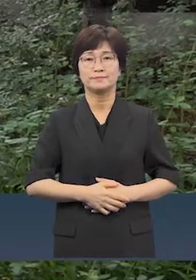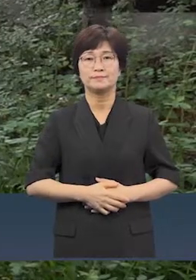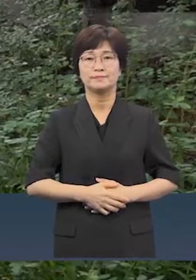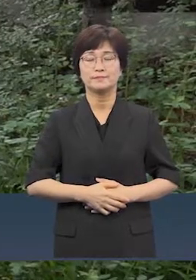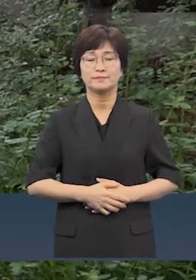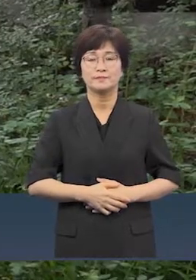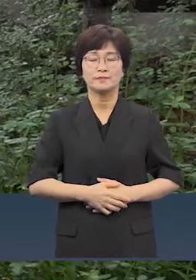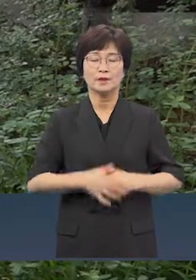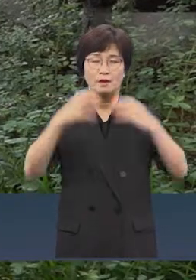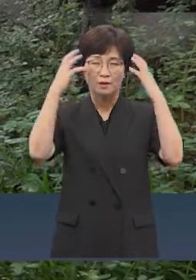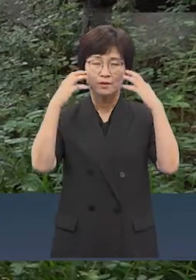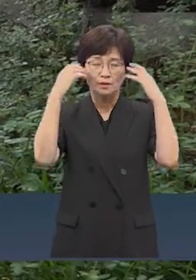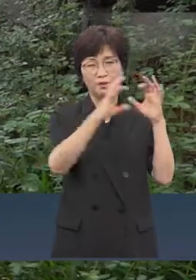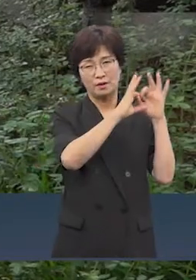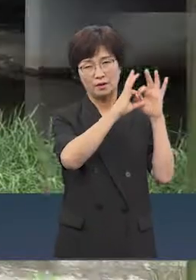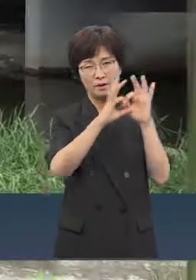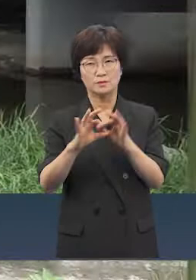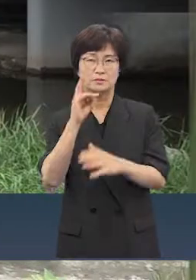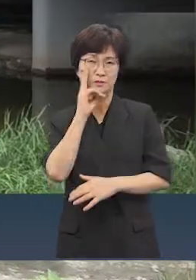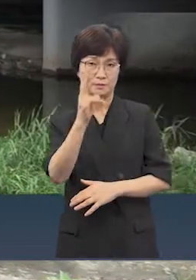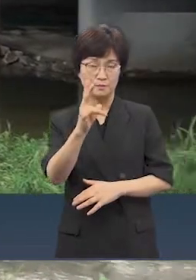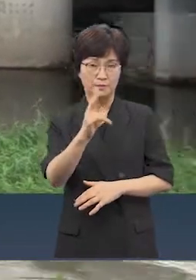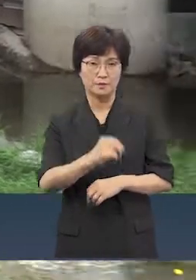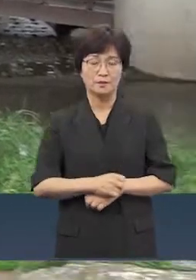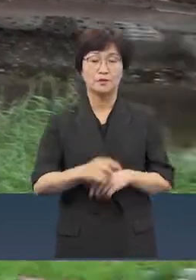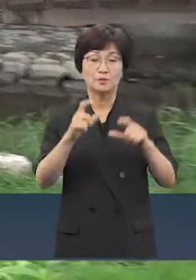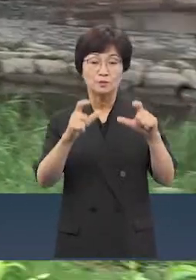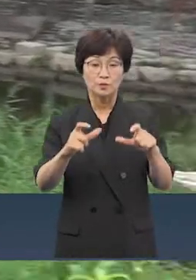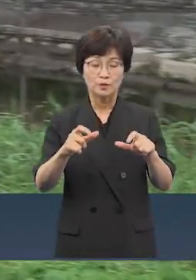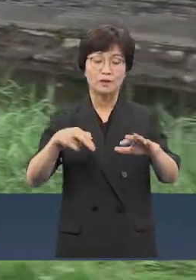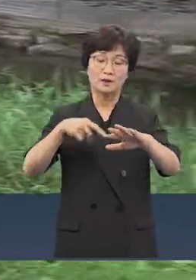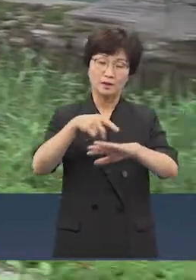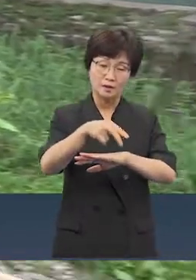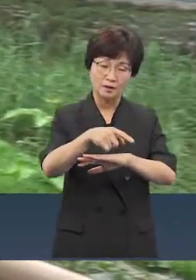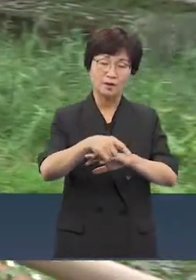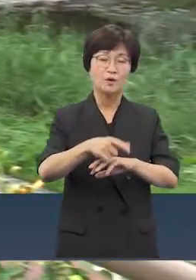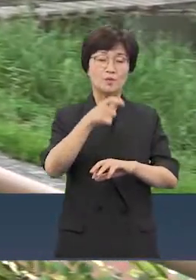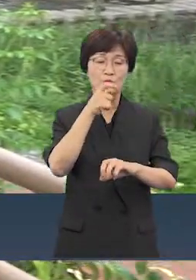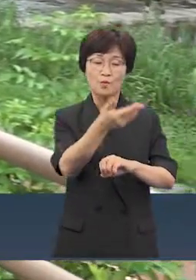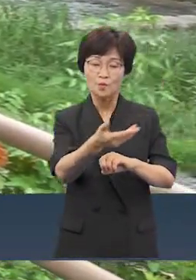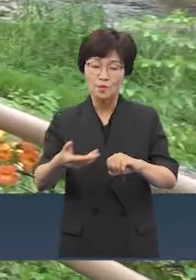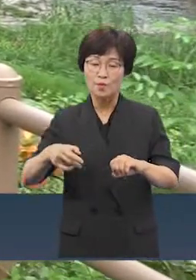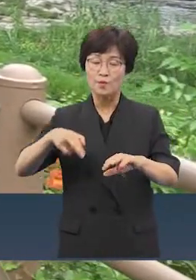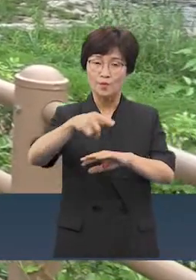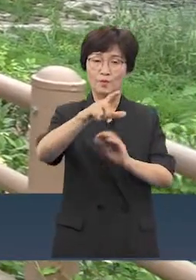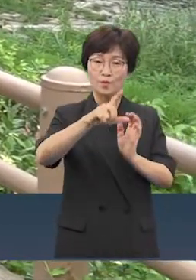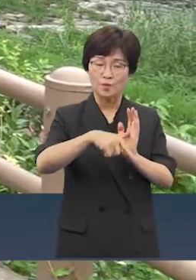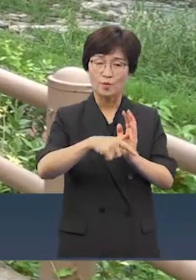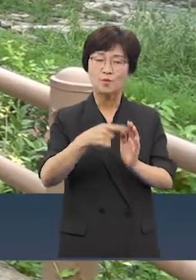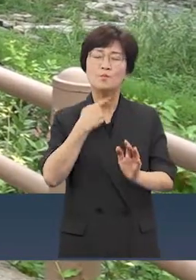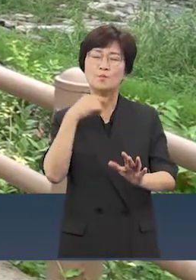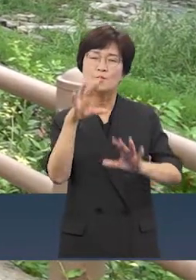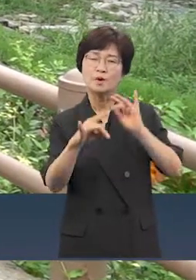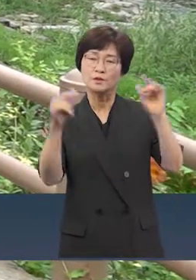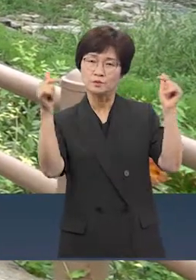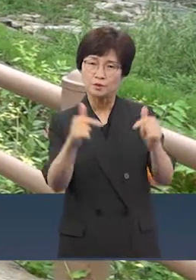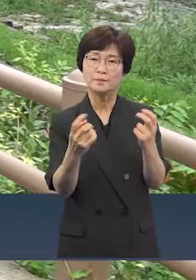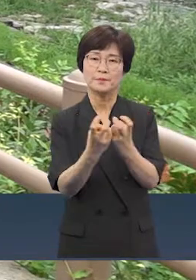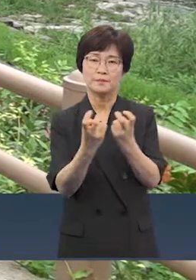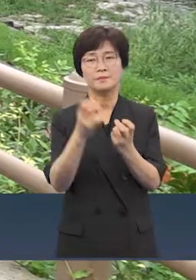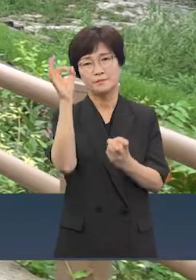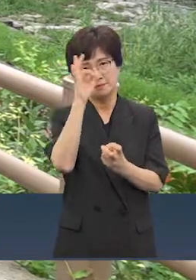무더위가 계속되는 가운데 군은 주요 하천 병과 산책로 에서도 갈증을 해소할 수 있는 방안을 마련했습니다